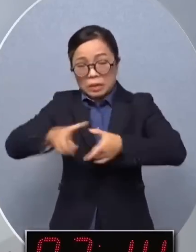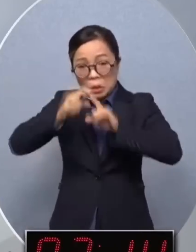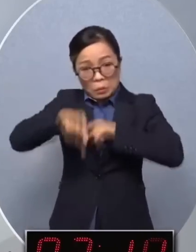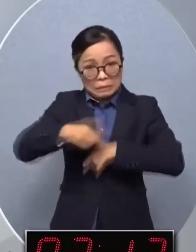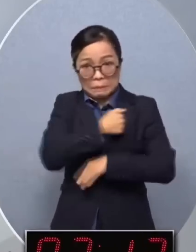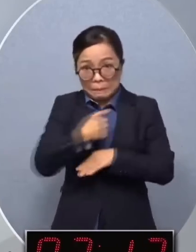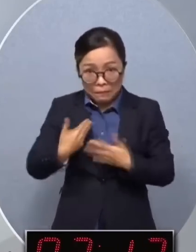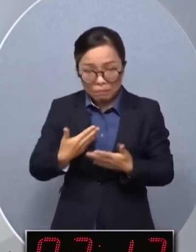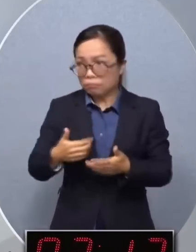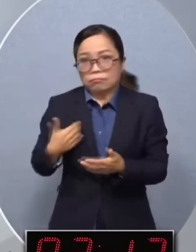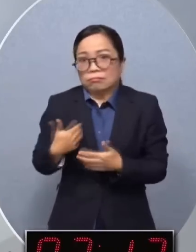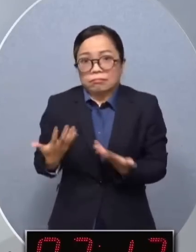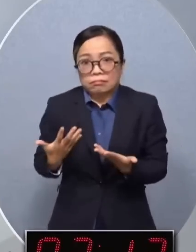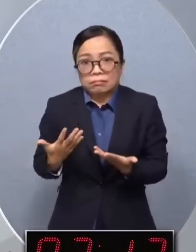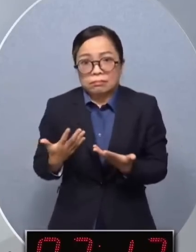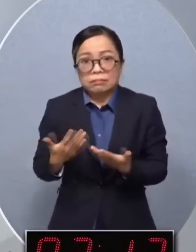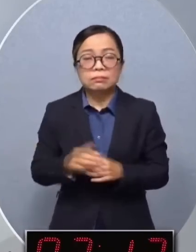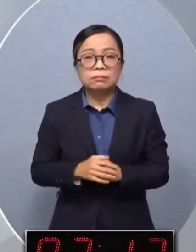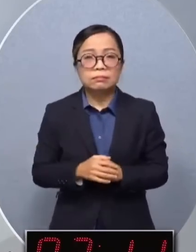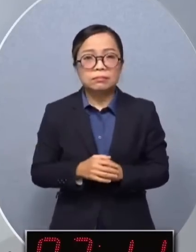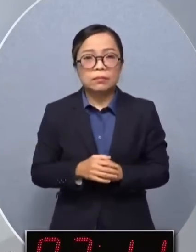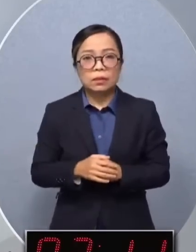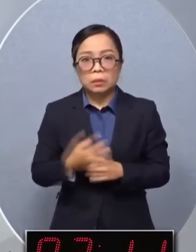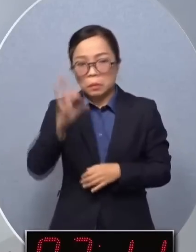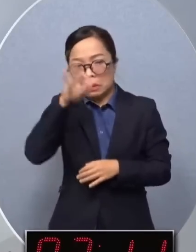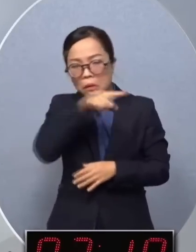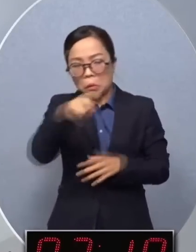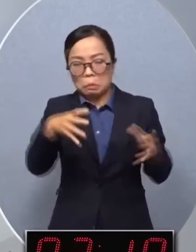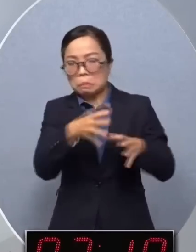诉你一个标准答案。我